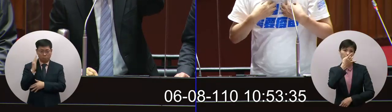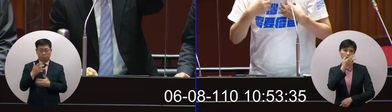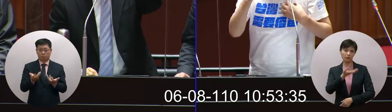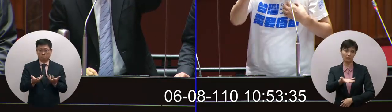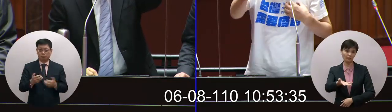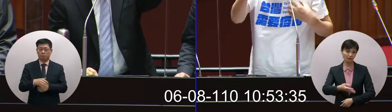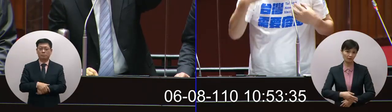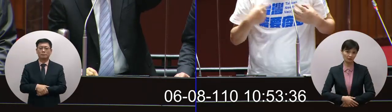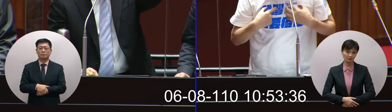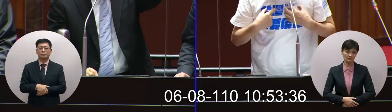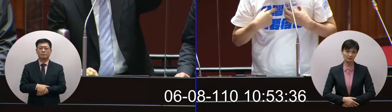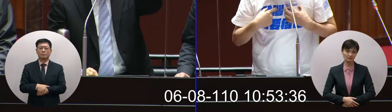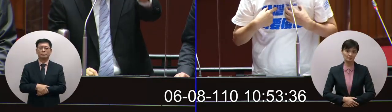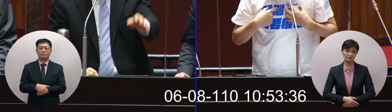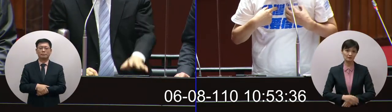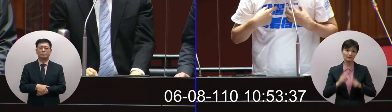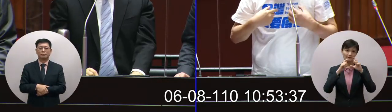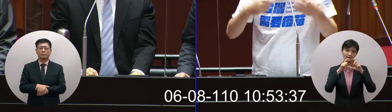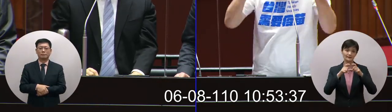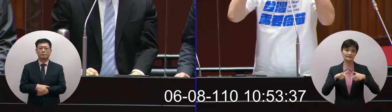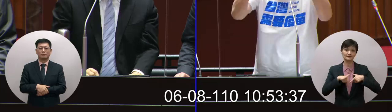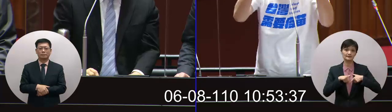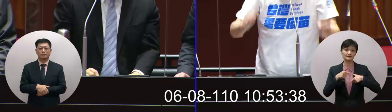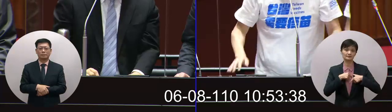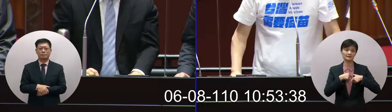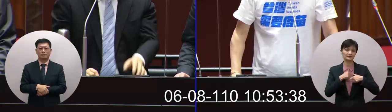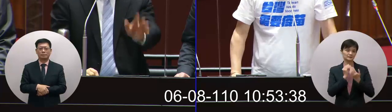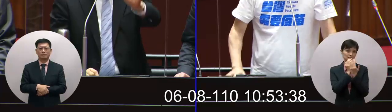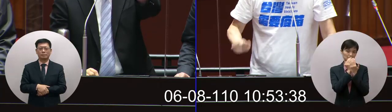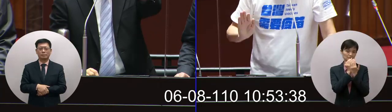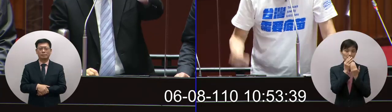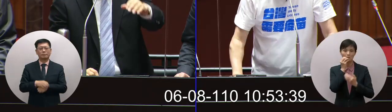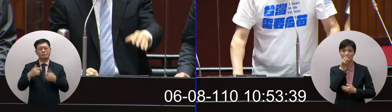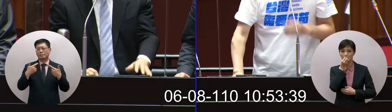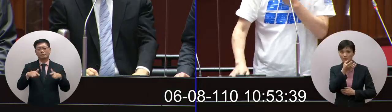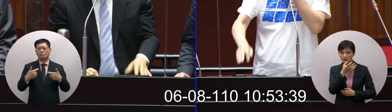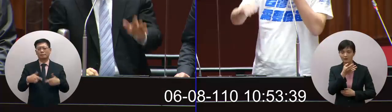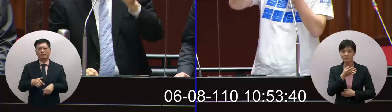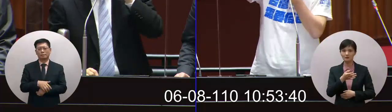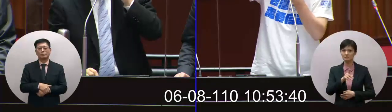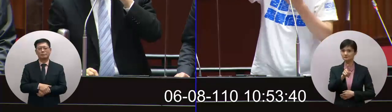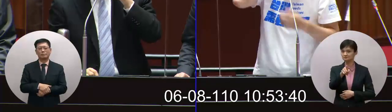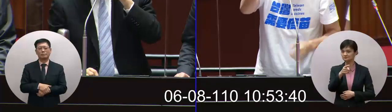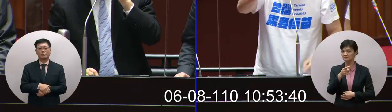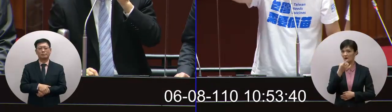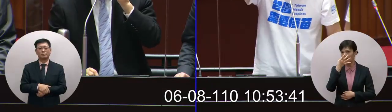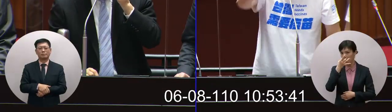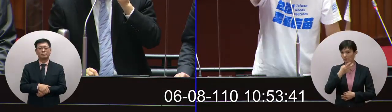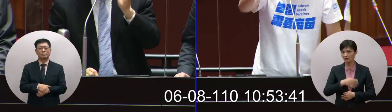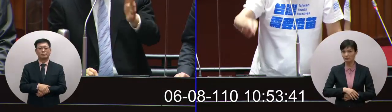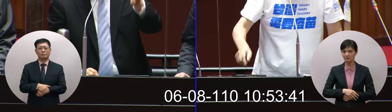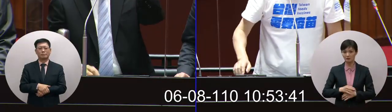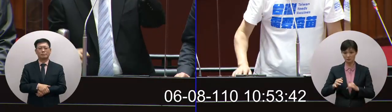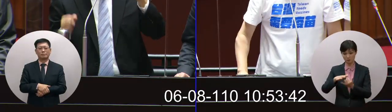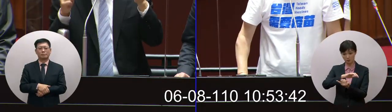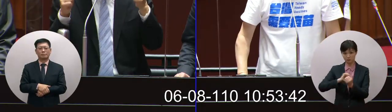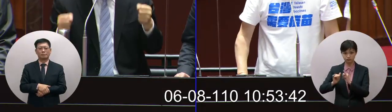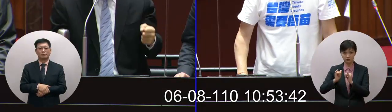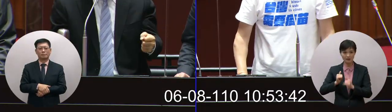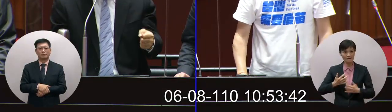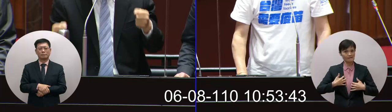王 答案在你们的心中，但是你讲不出口。 不是这样， 你讲出口，我告诉你，全国老百姓就给你暴动